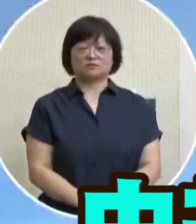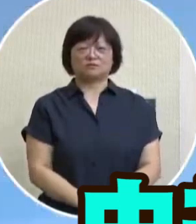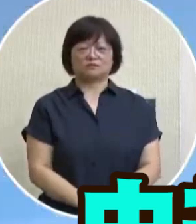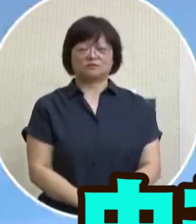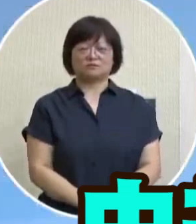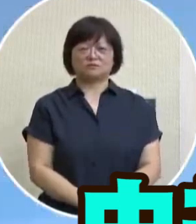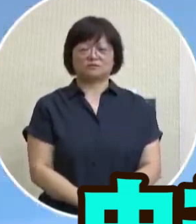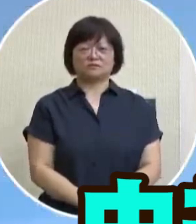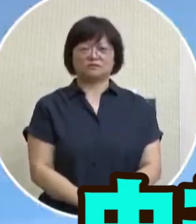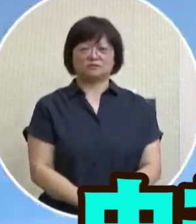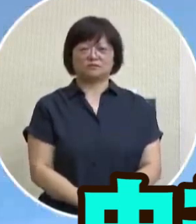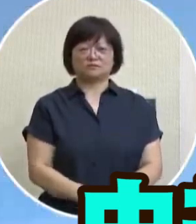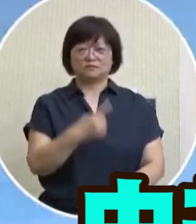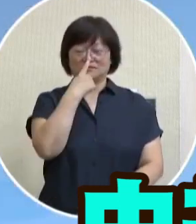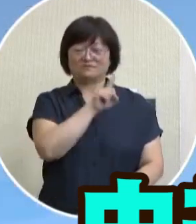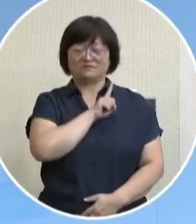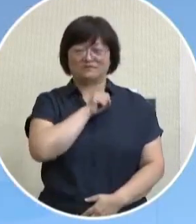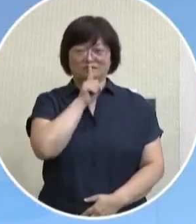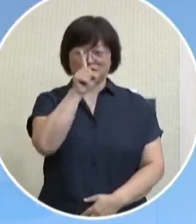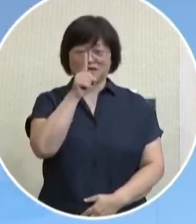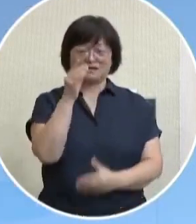中共胆敢做这个事情。